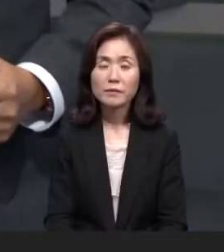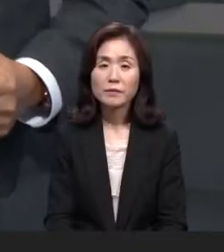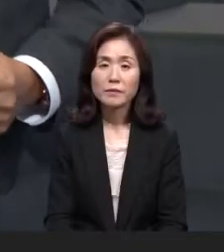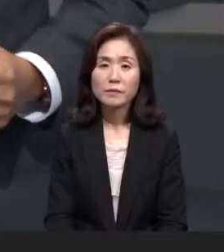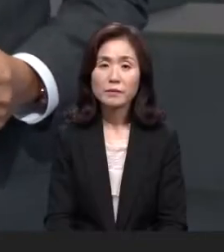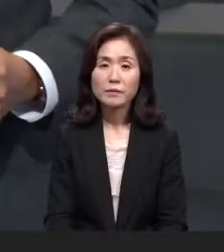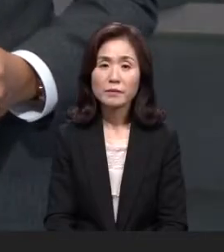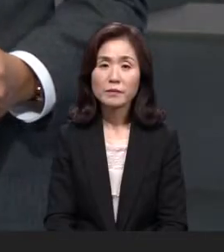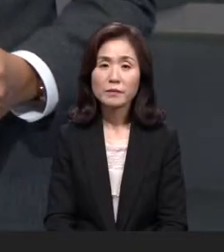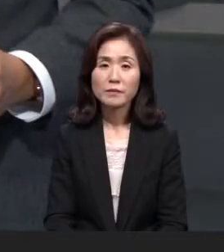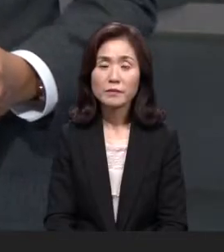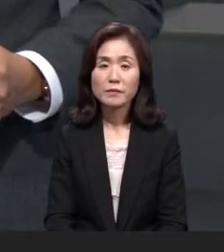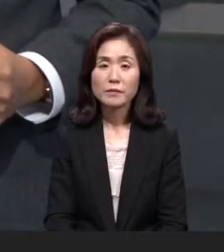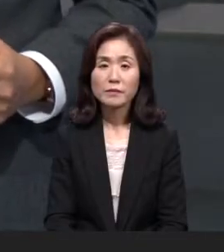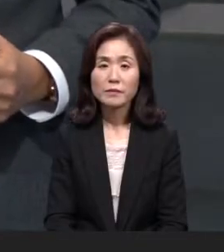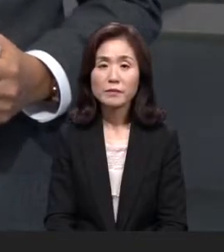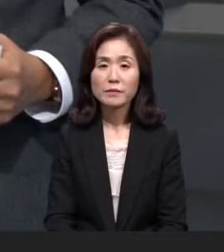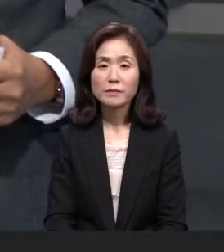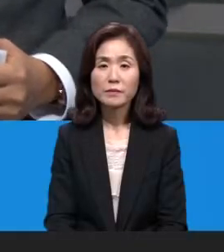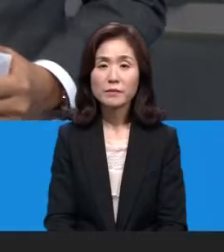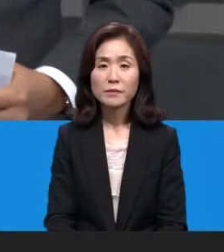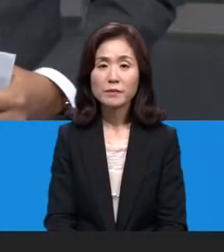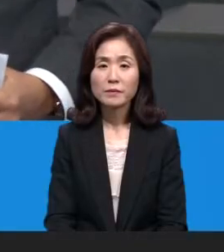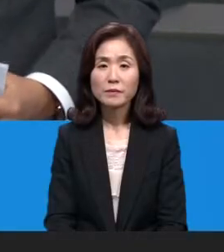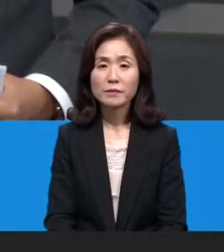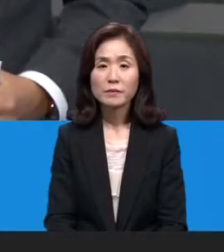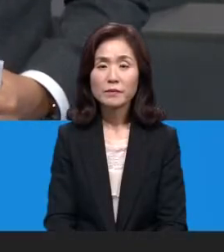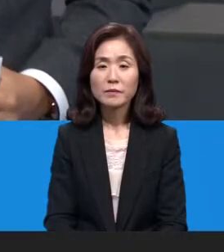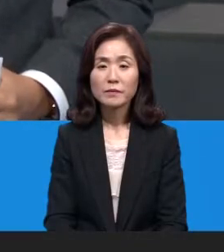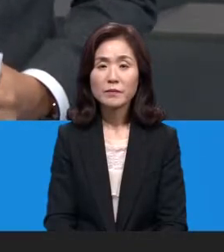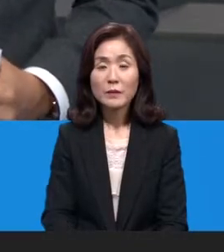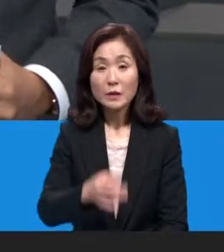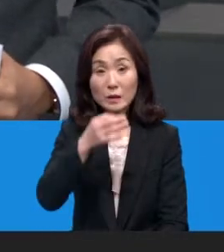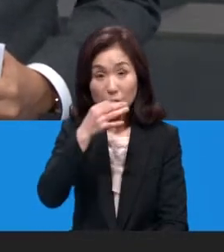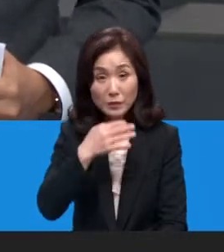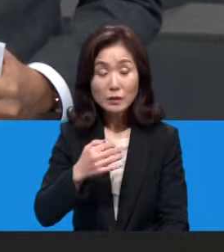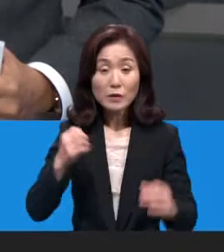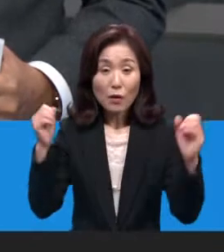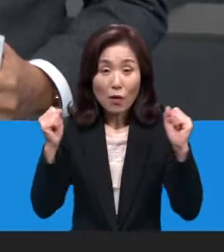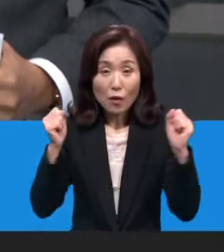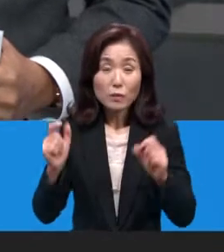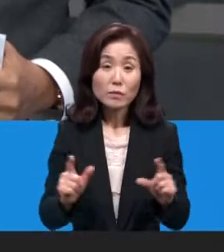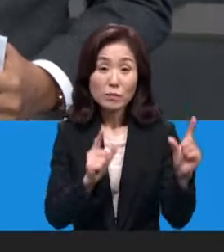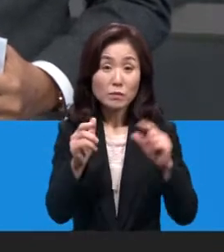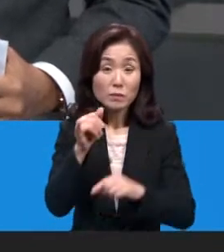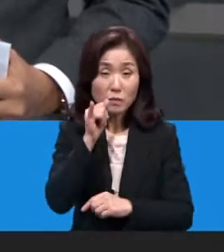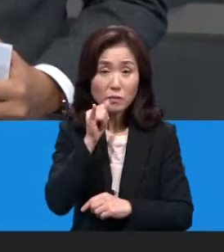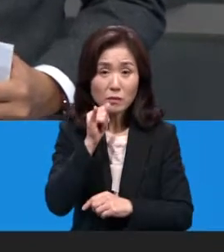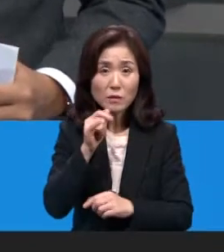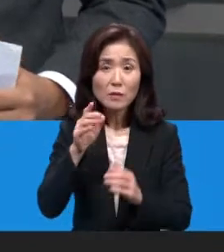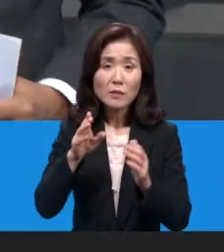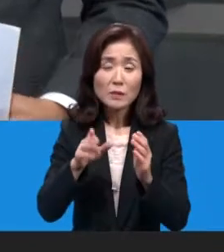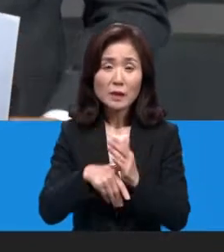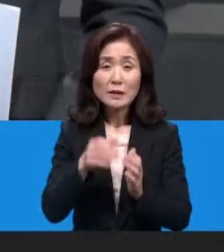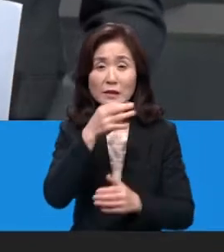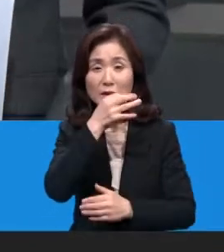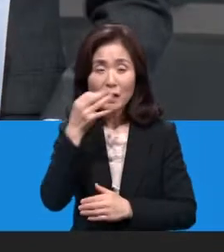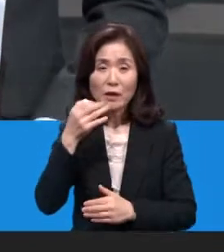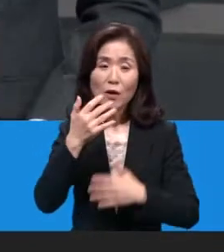네, 어느 때보다 힘든 겨울 보내고 계시죠? 이럴 때 신나는 영화를 보면서 조금이나마 스트레스 해소해보는 건